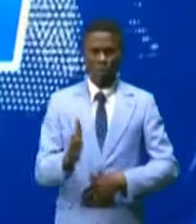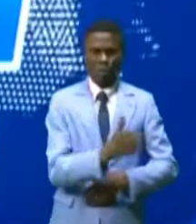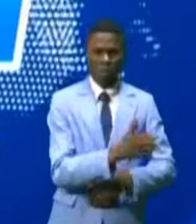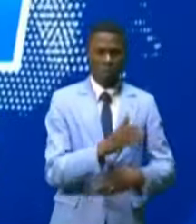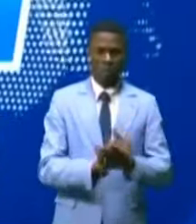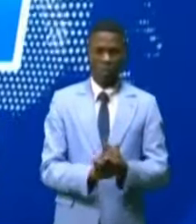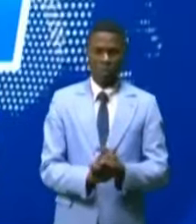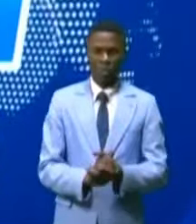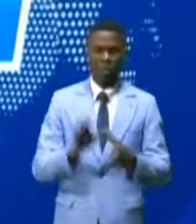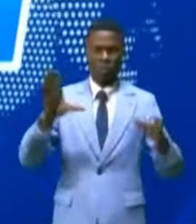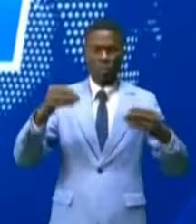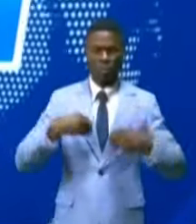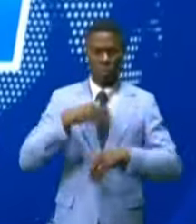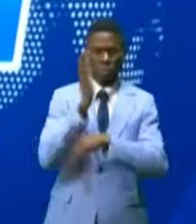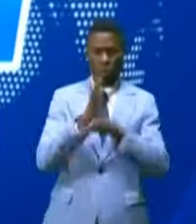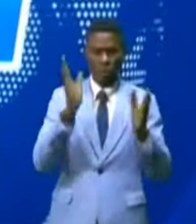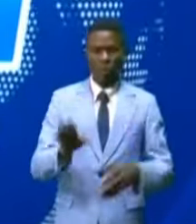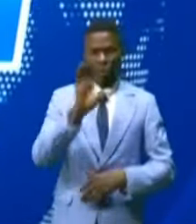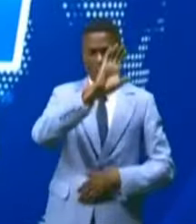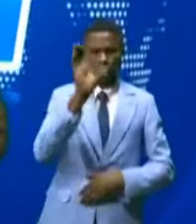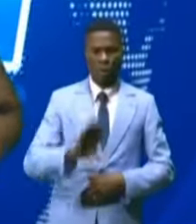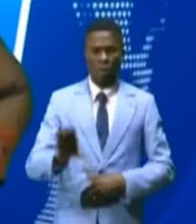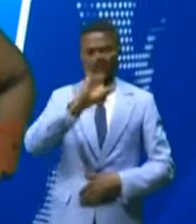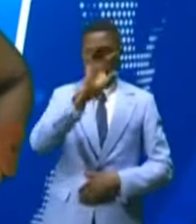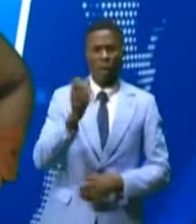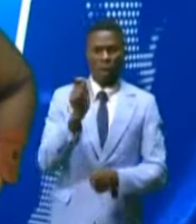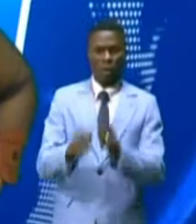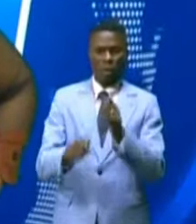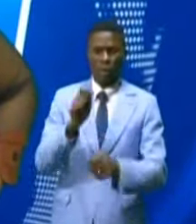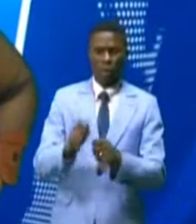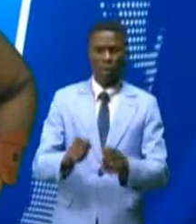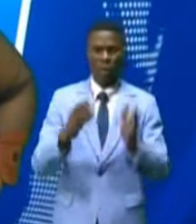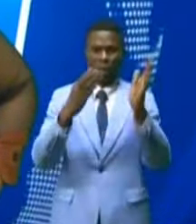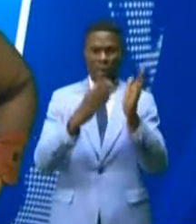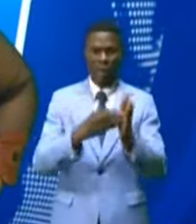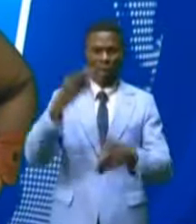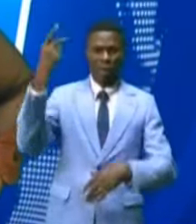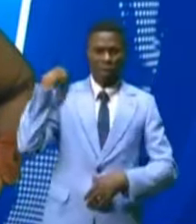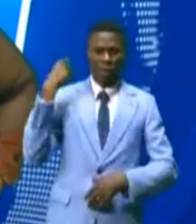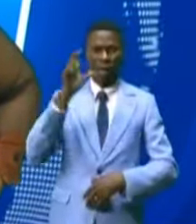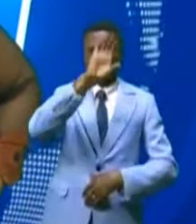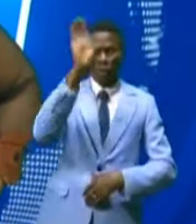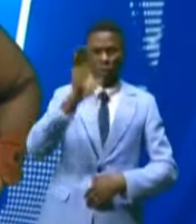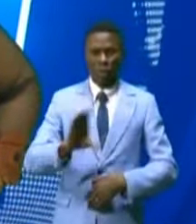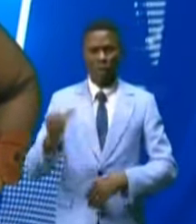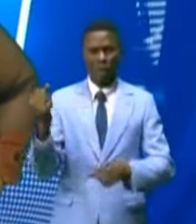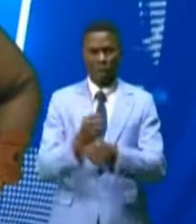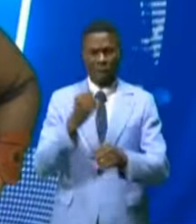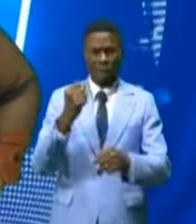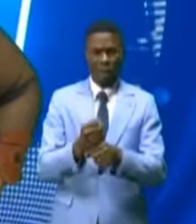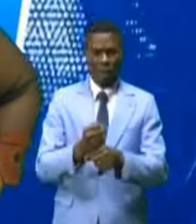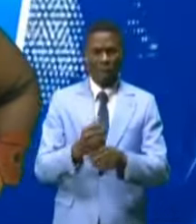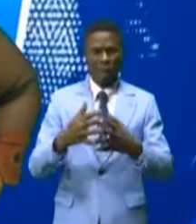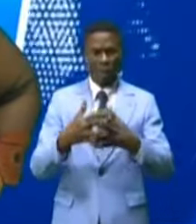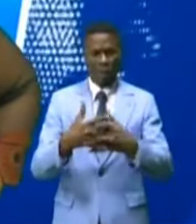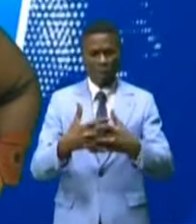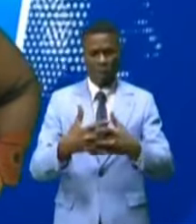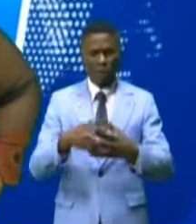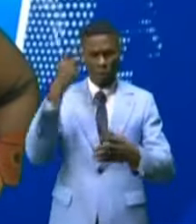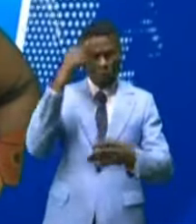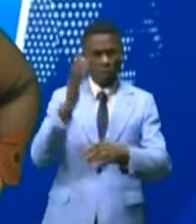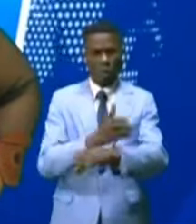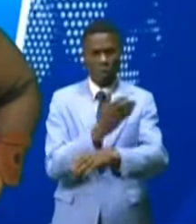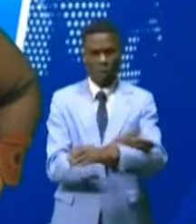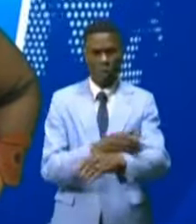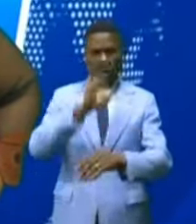Ils ont été confirmés conseillers communaux de la commune de Matete. Les 9 élus municipaux promettent de travailler main dans la main pour le progrès